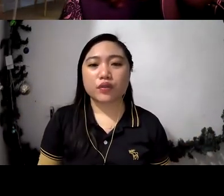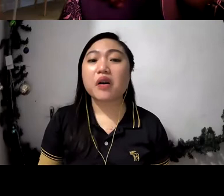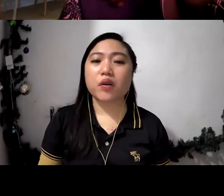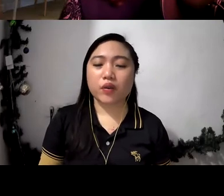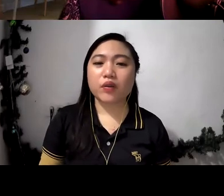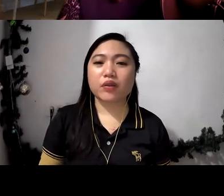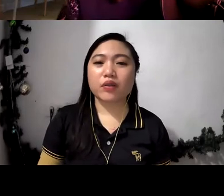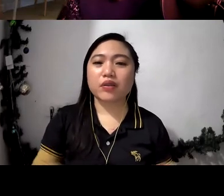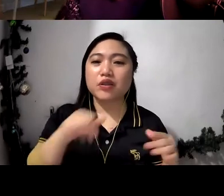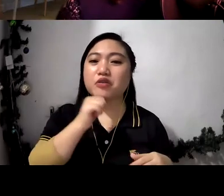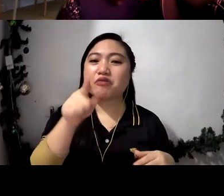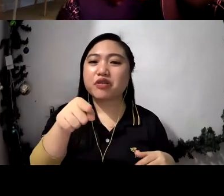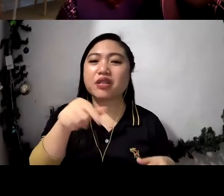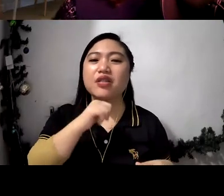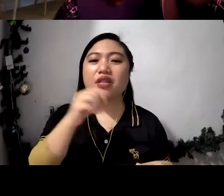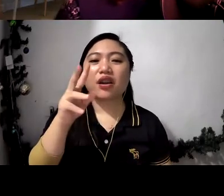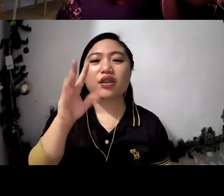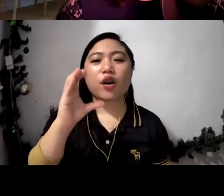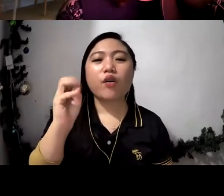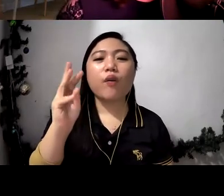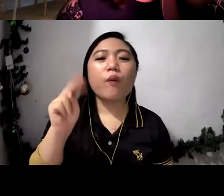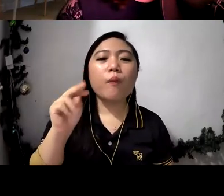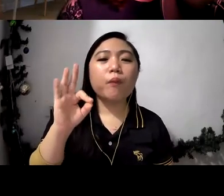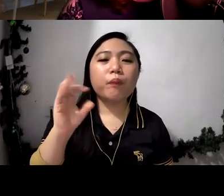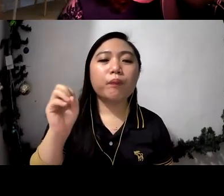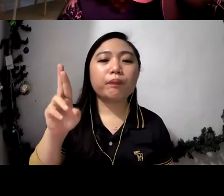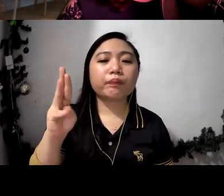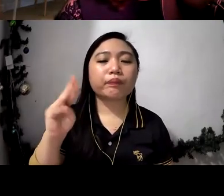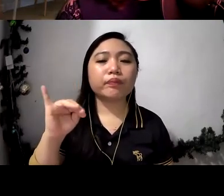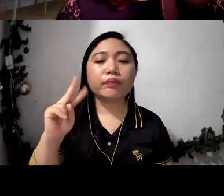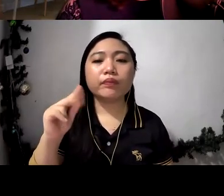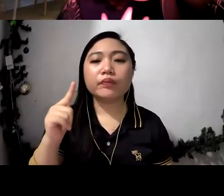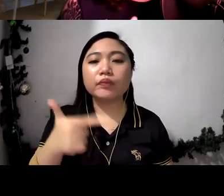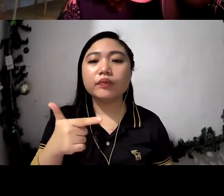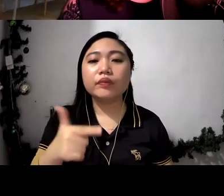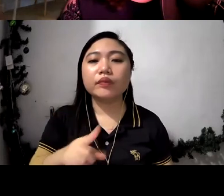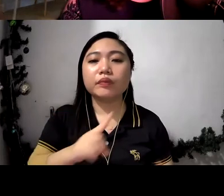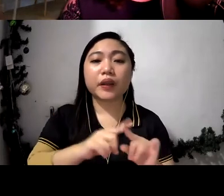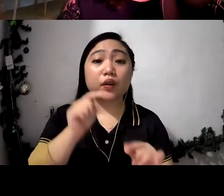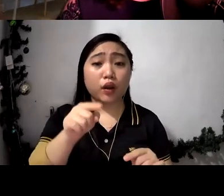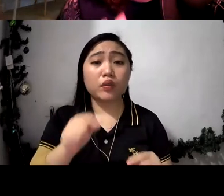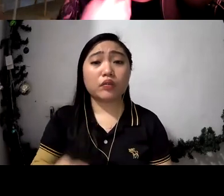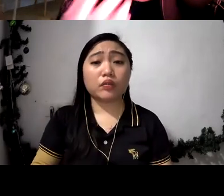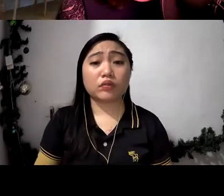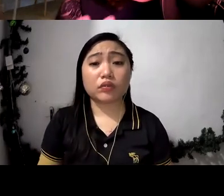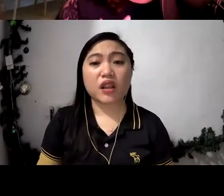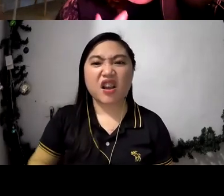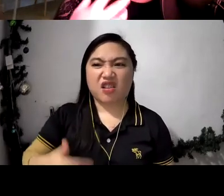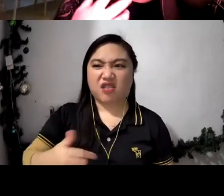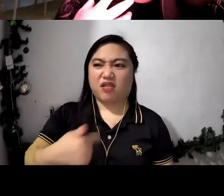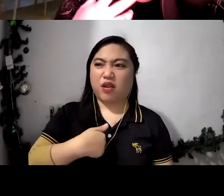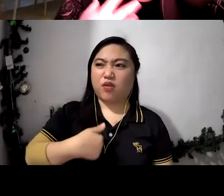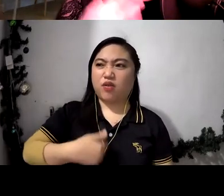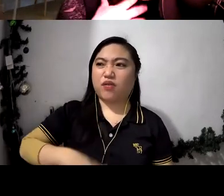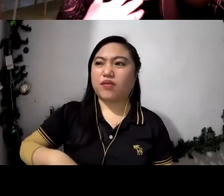In fact, no, nagpapalda ka nga, eh, kasi yun ang yung gender expression. Pero ang iyong sexual orientation, lalaki, no, attracted ka